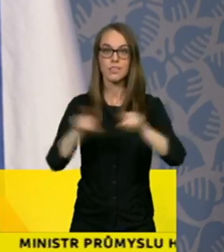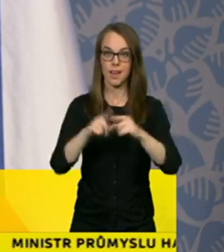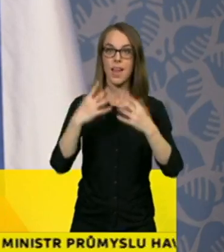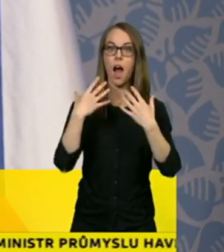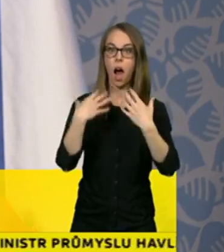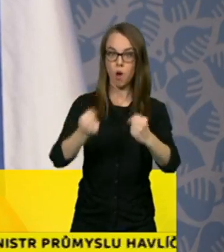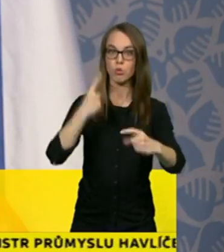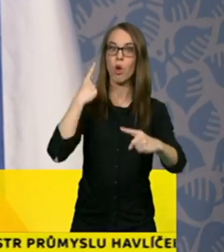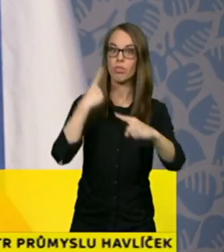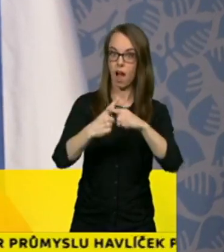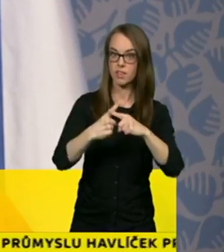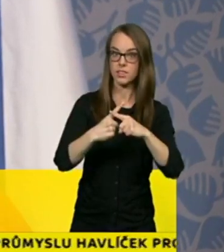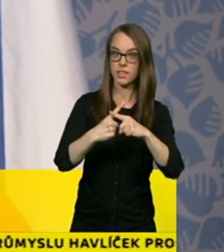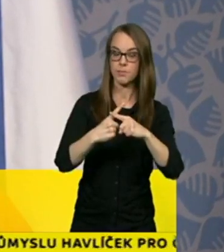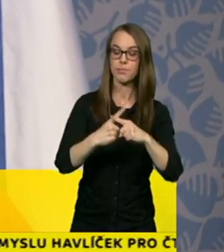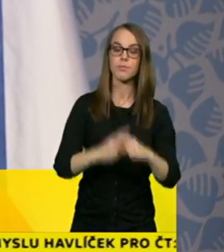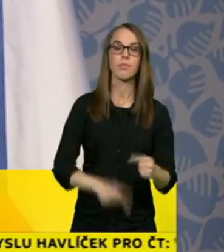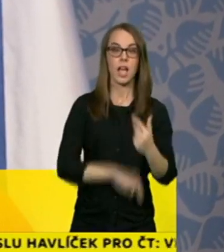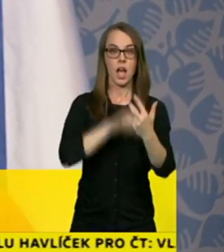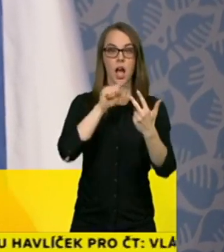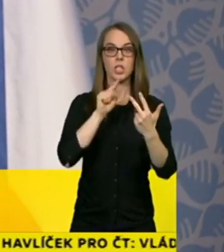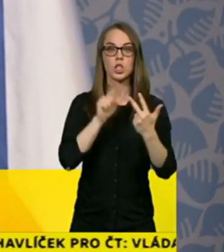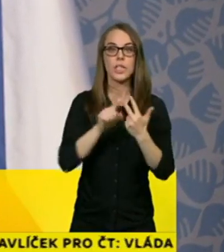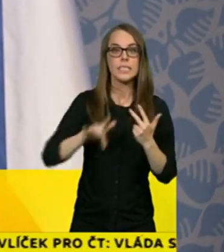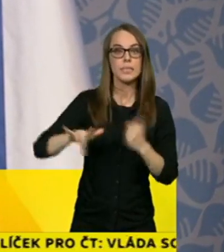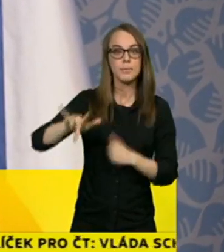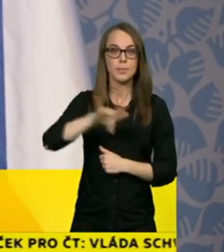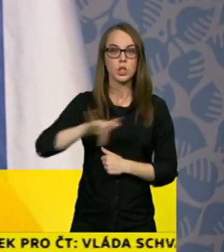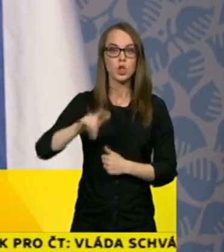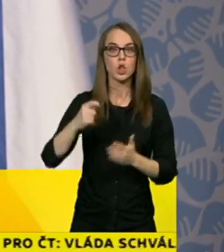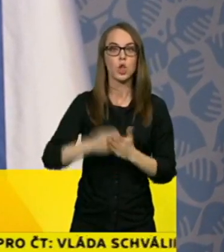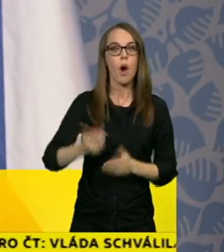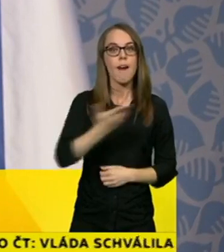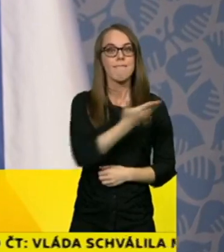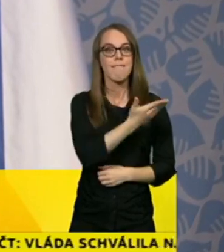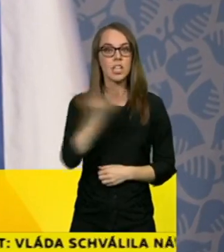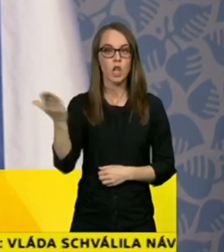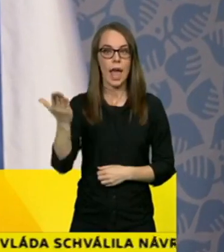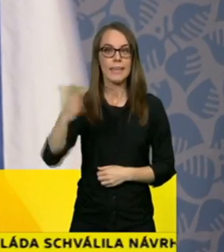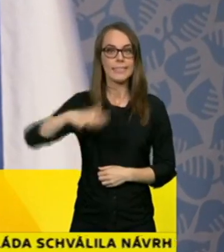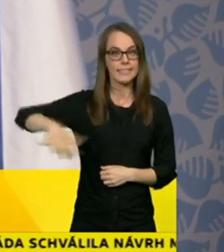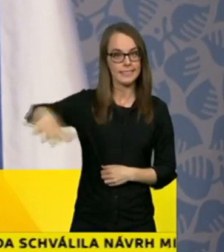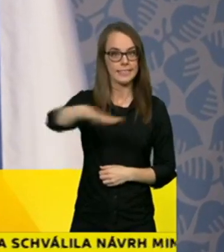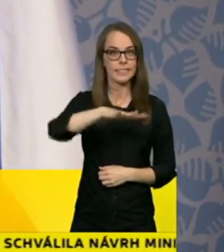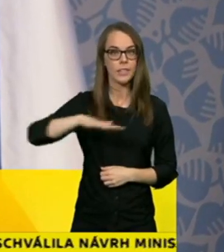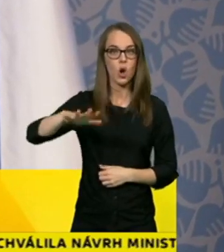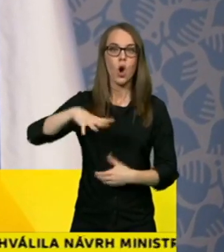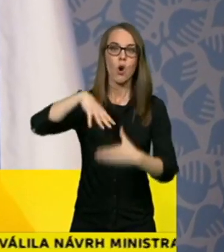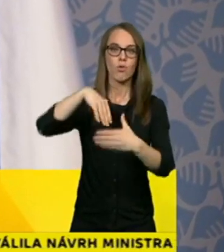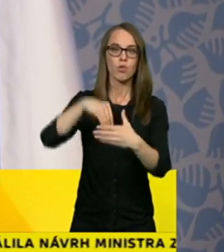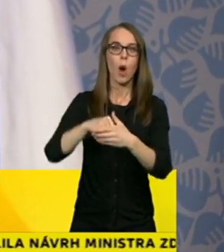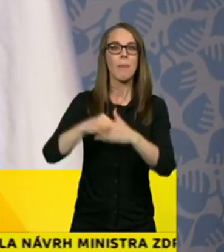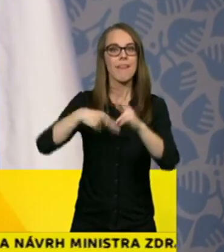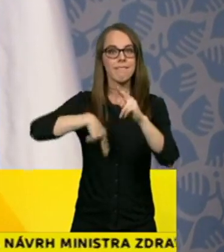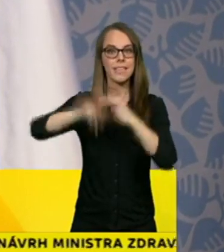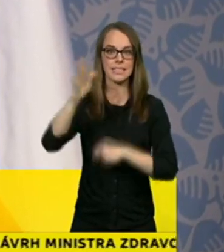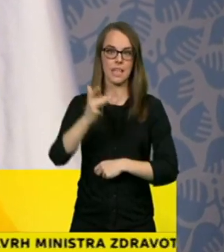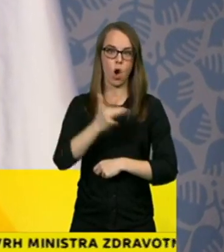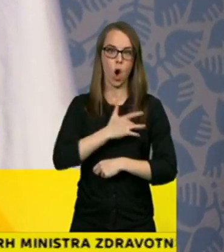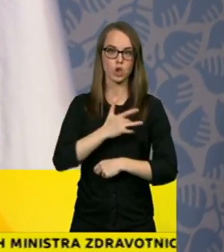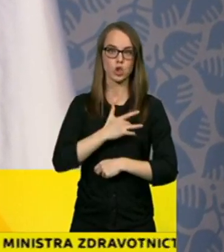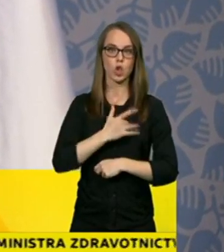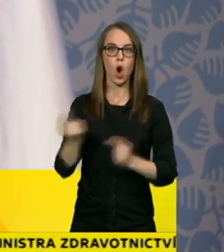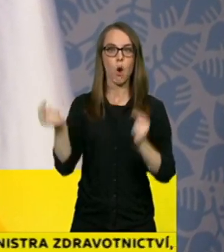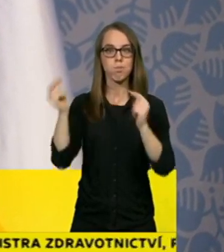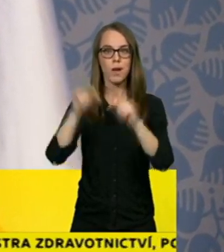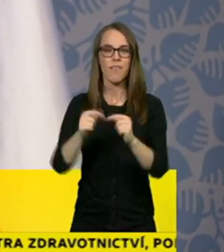dále, pokud jde o vnější prostory, tak na všech tedy ostatních místech, kde se nacházejí alespoň dvě osoby v bližší vzdálenosti